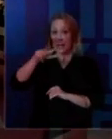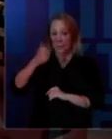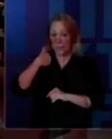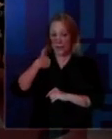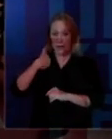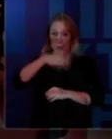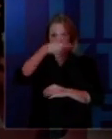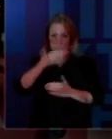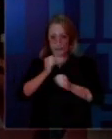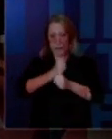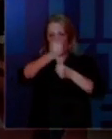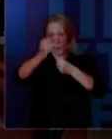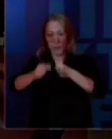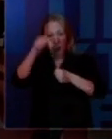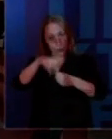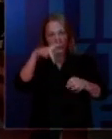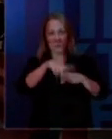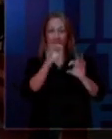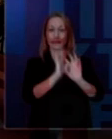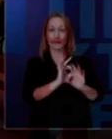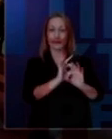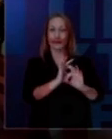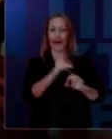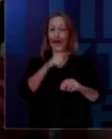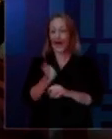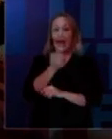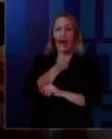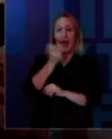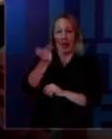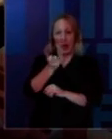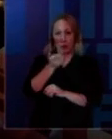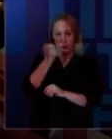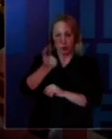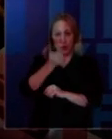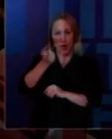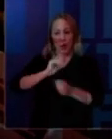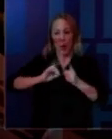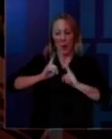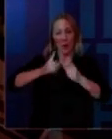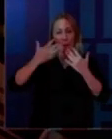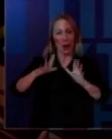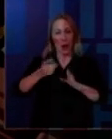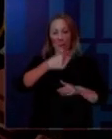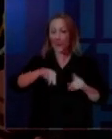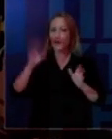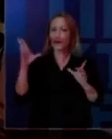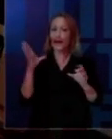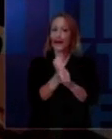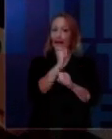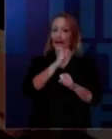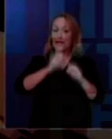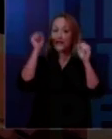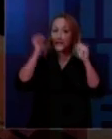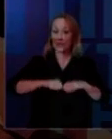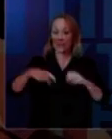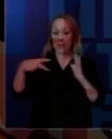αφήσαμε. Ένα χρέος ρυθμισμένο από τη συμφωνία που εμείς πετύχαμε το 2018.